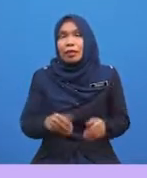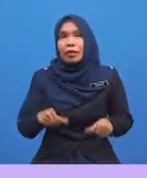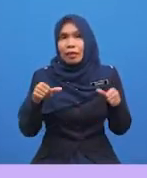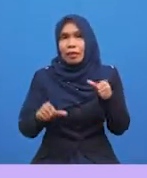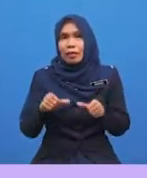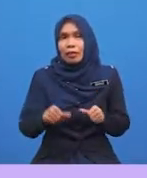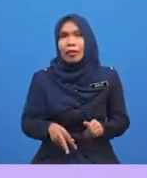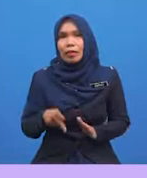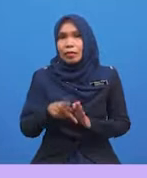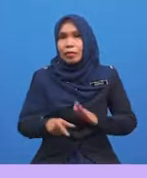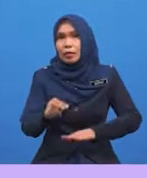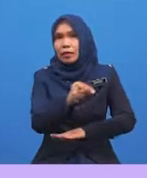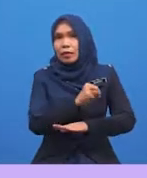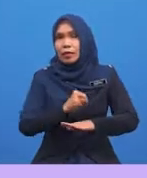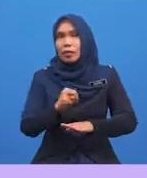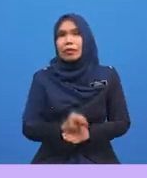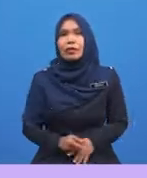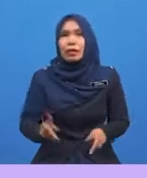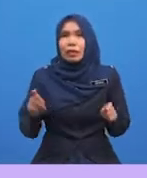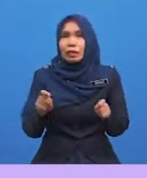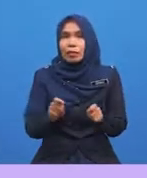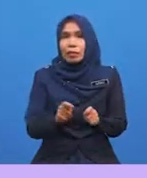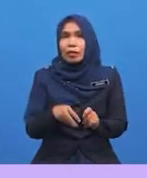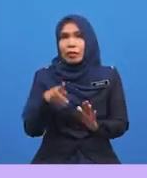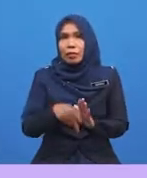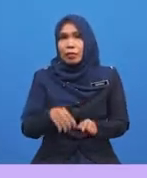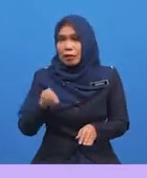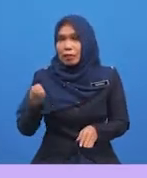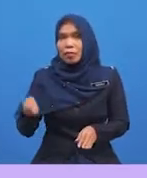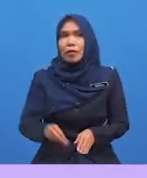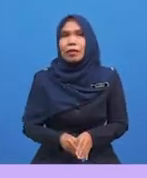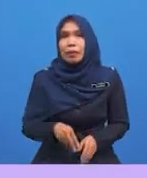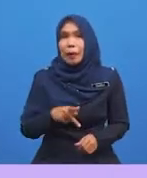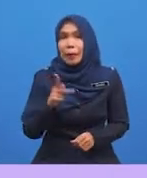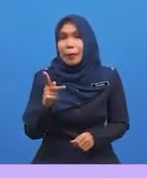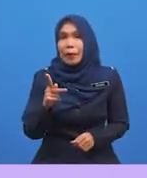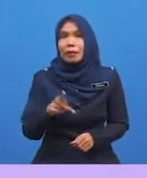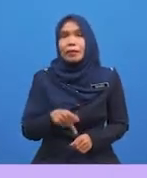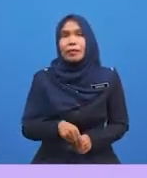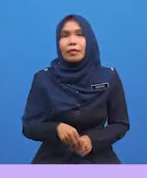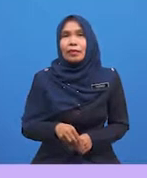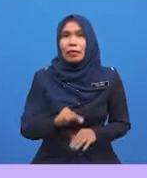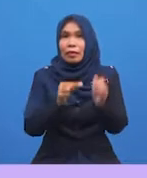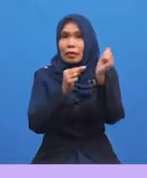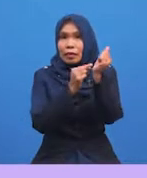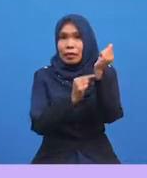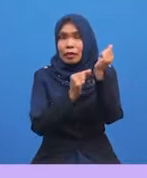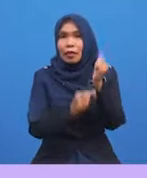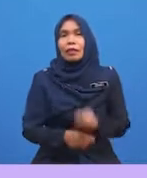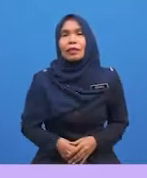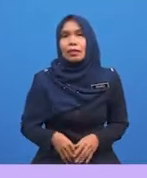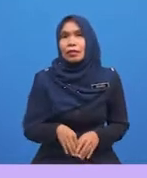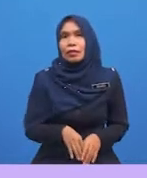penanaman padi, getah, koko dan kelapa sawit. Lihat paparan slide.